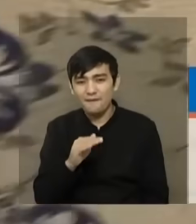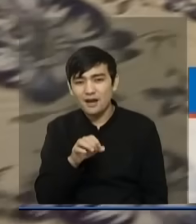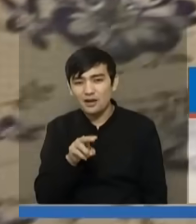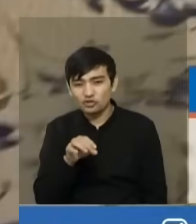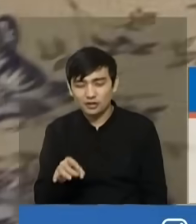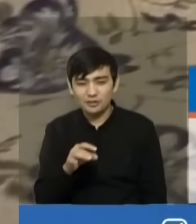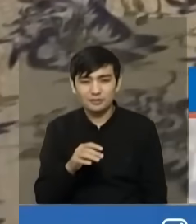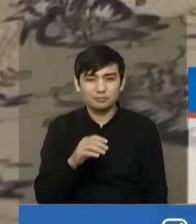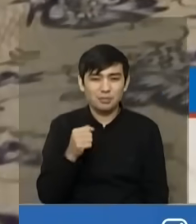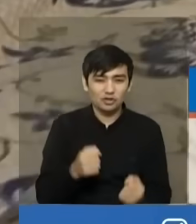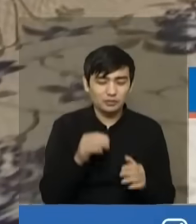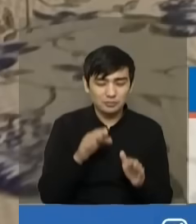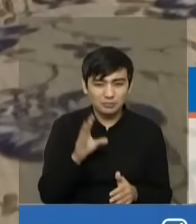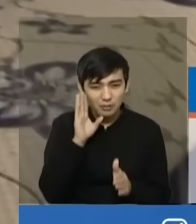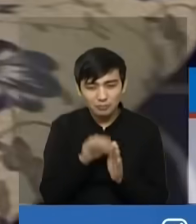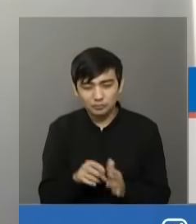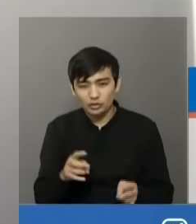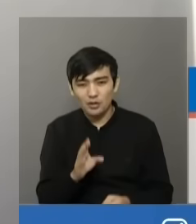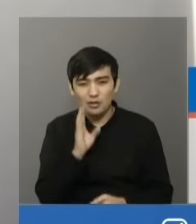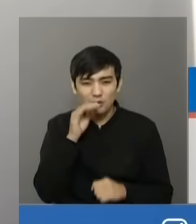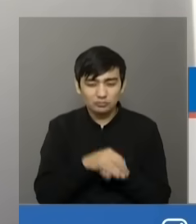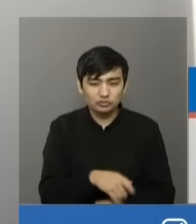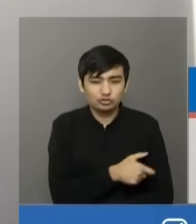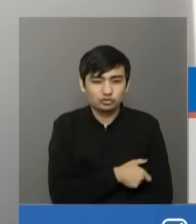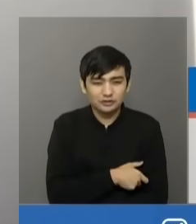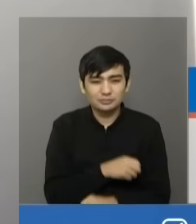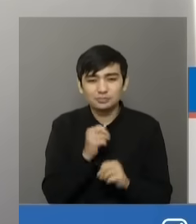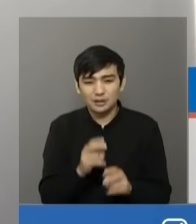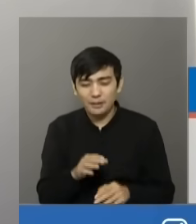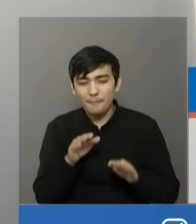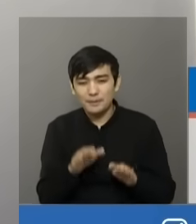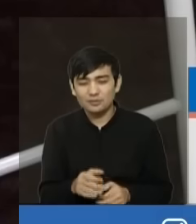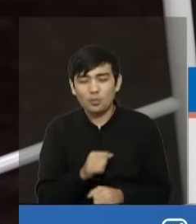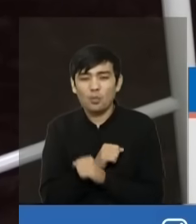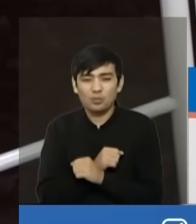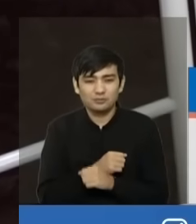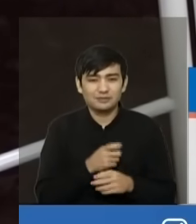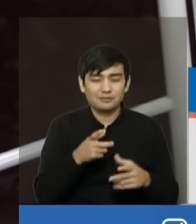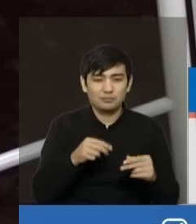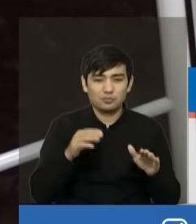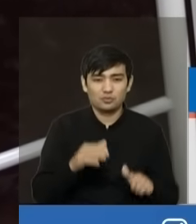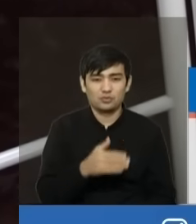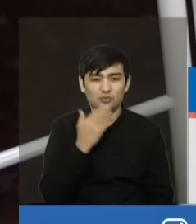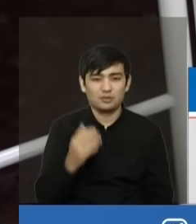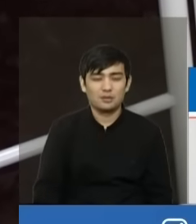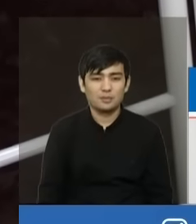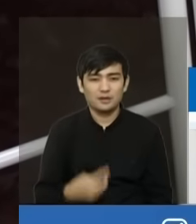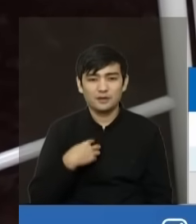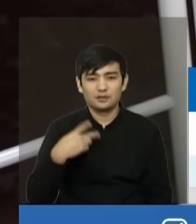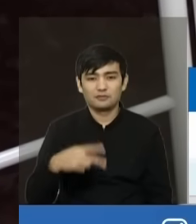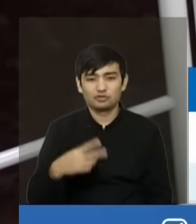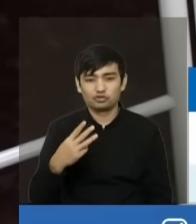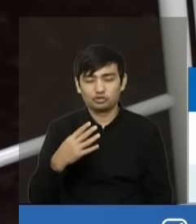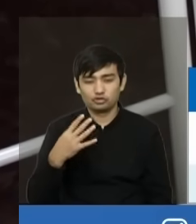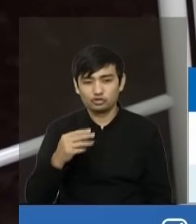көлік тұрағында тынығуға мәжбүр, өйткені тәуліктеп кезекшілік ететін мамандардың демалатын бөлмесі жоқ. Біз 24 сағат